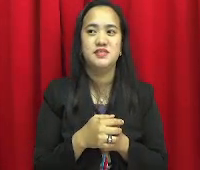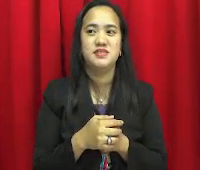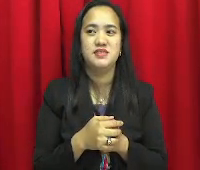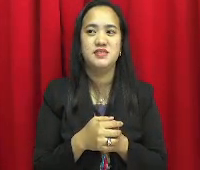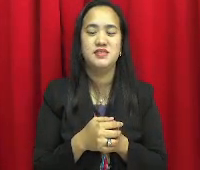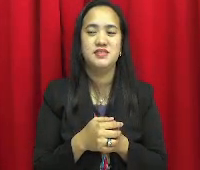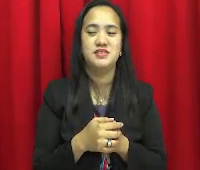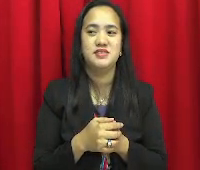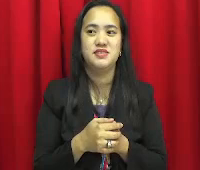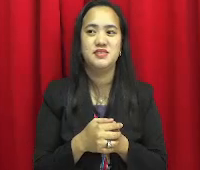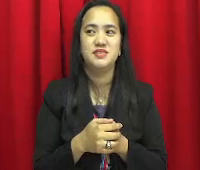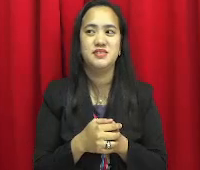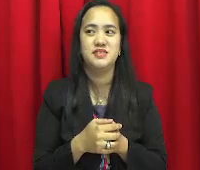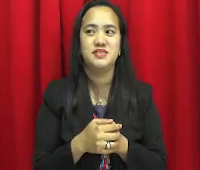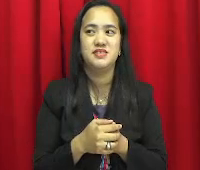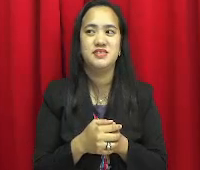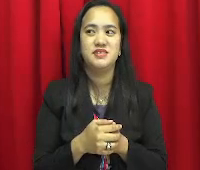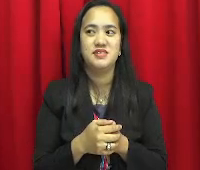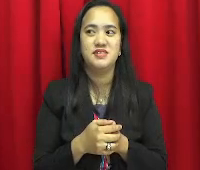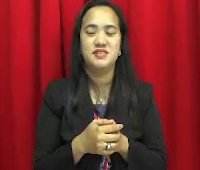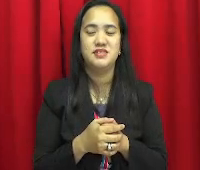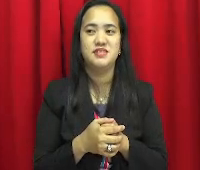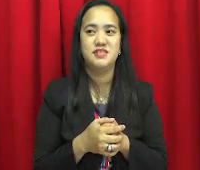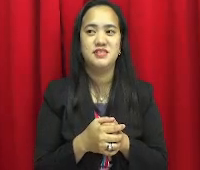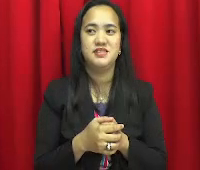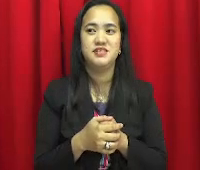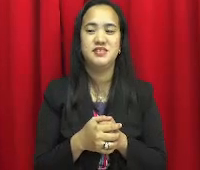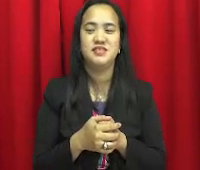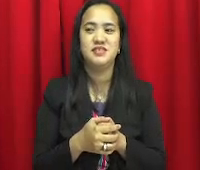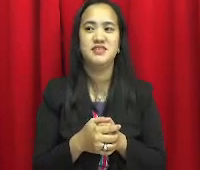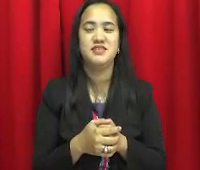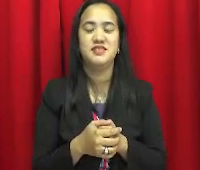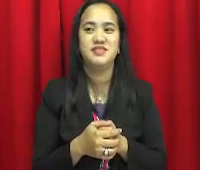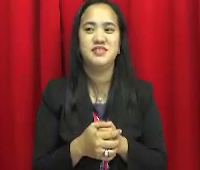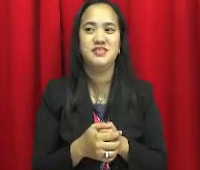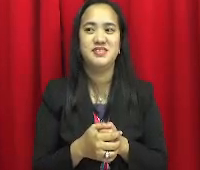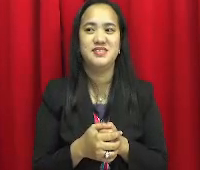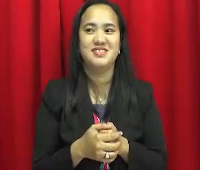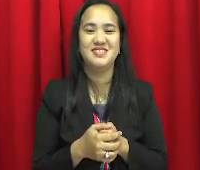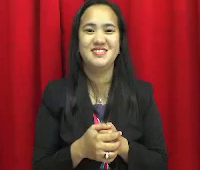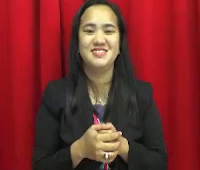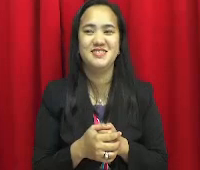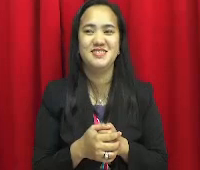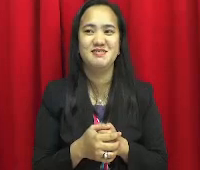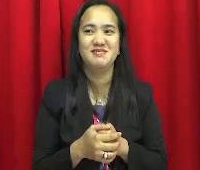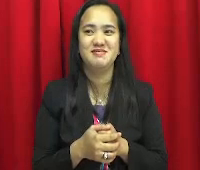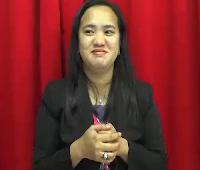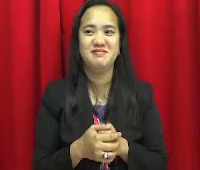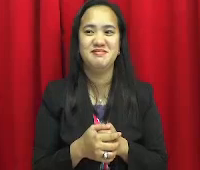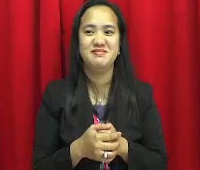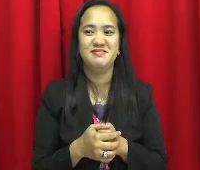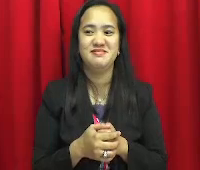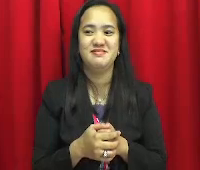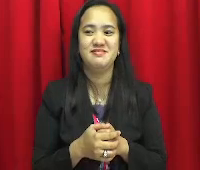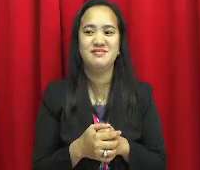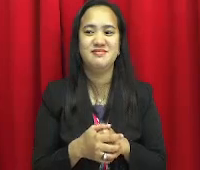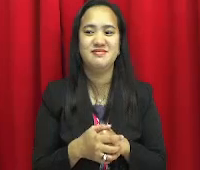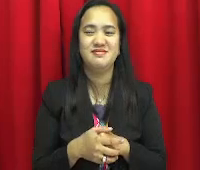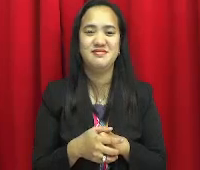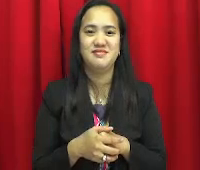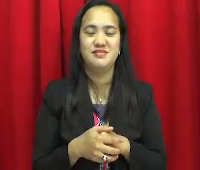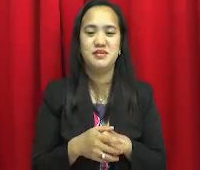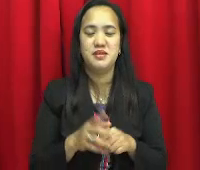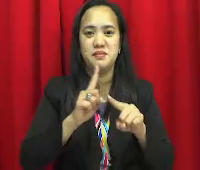convenience. Generous talaga yan. Oo, I know when, sana pa. All. Napaka-generous po niyan. Pero alam ko